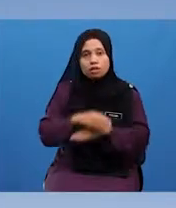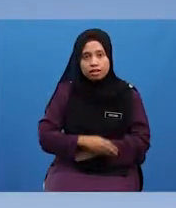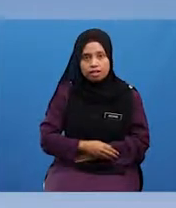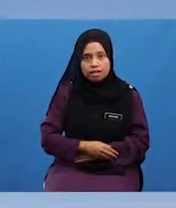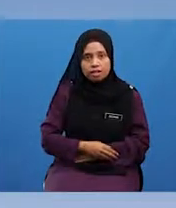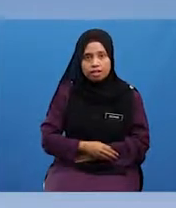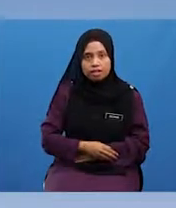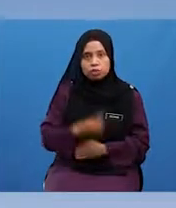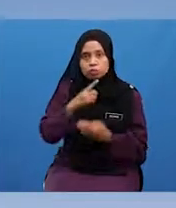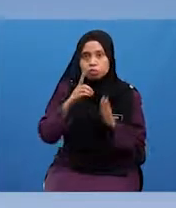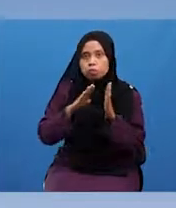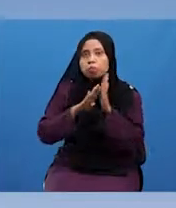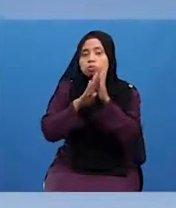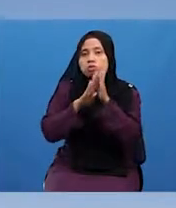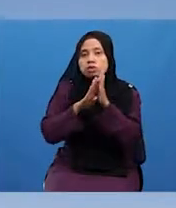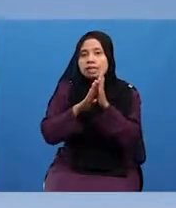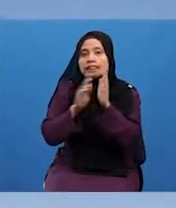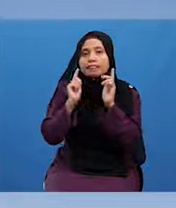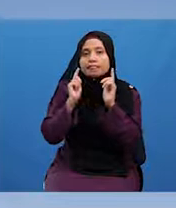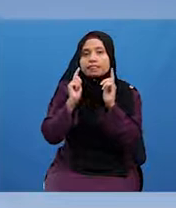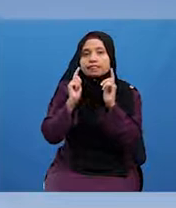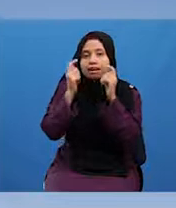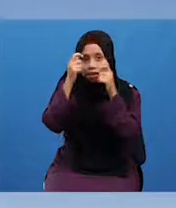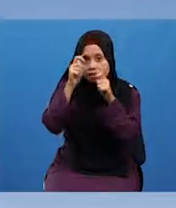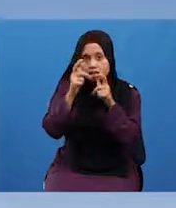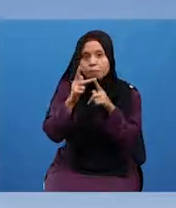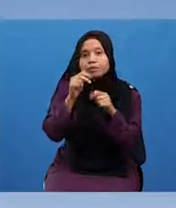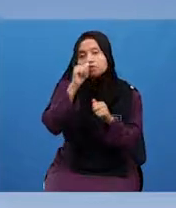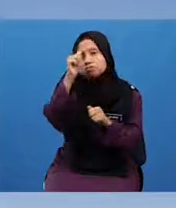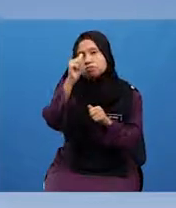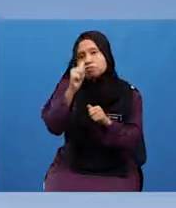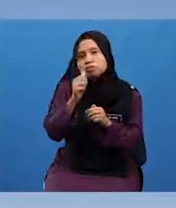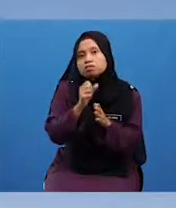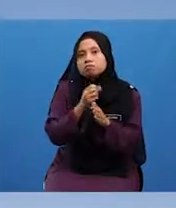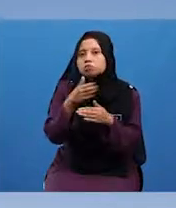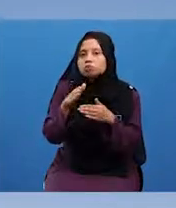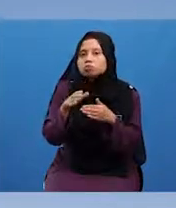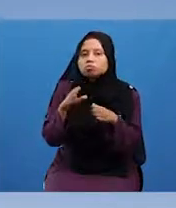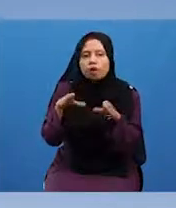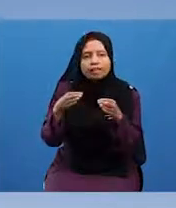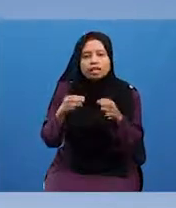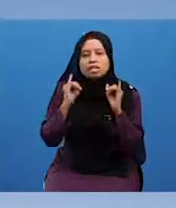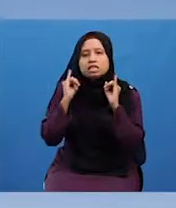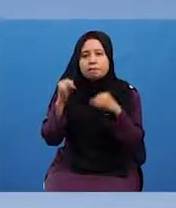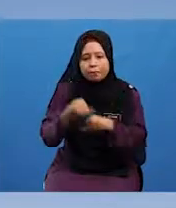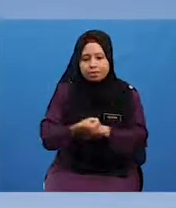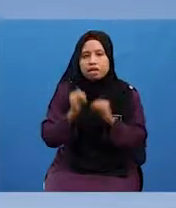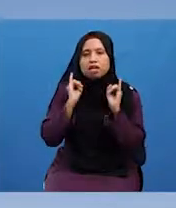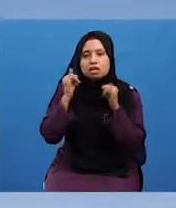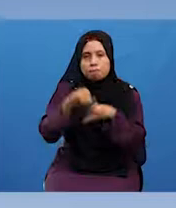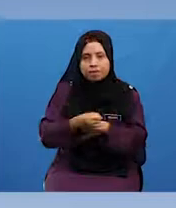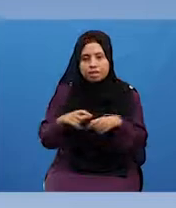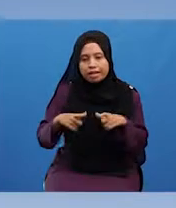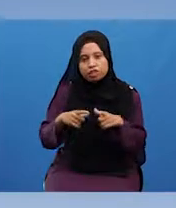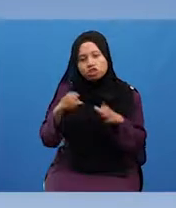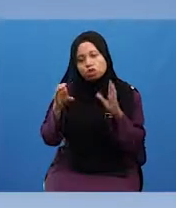bukti ketaatan kepada Allah SWT. Di samping melaksanakan ibadah-ibadah lain seperti berpuasa,